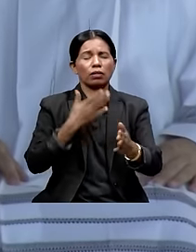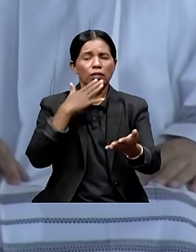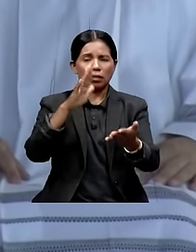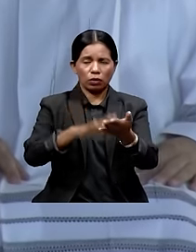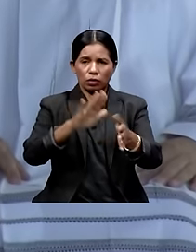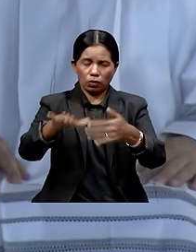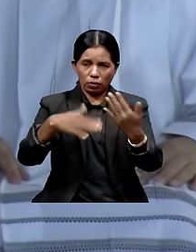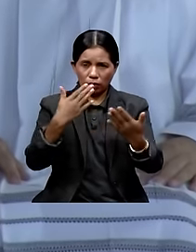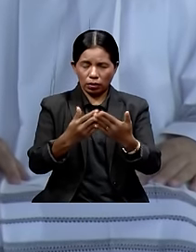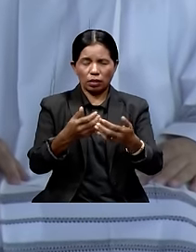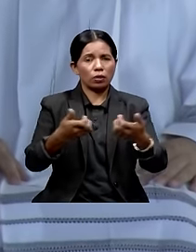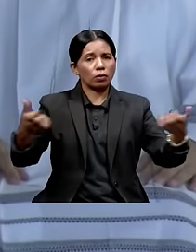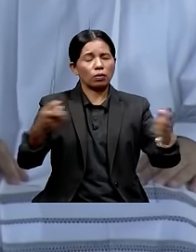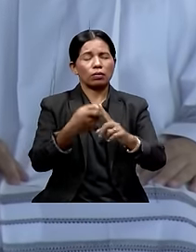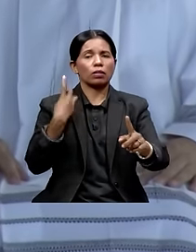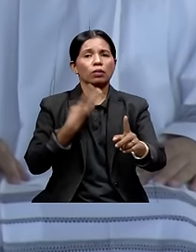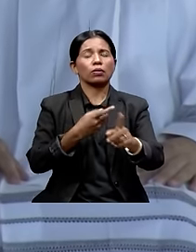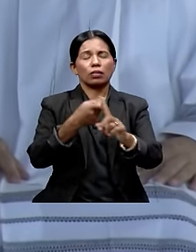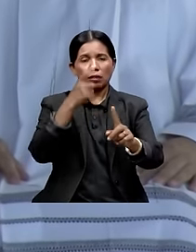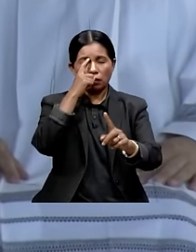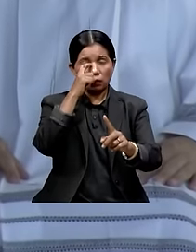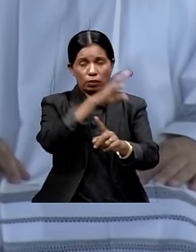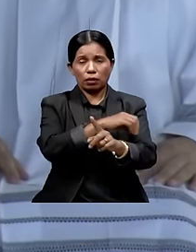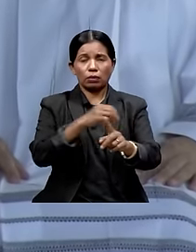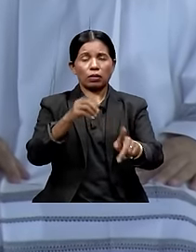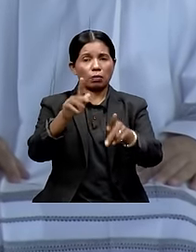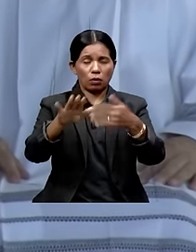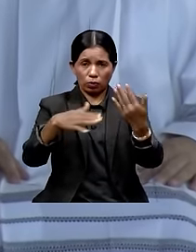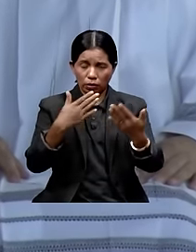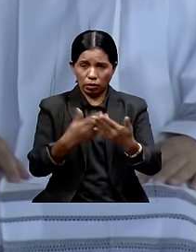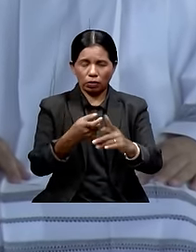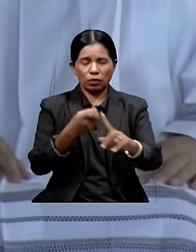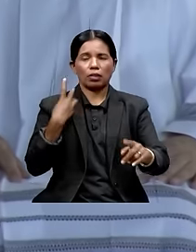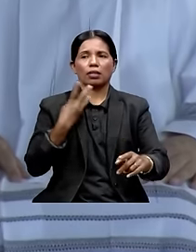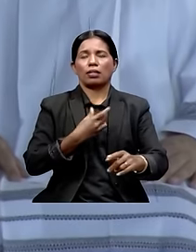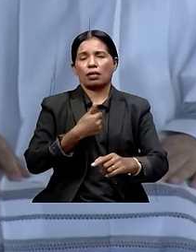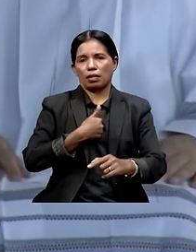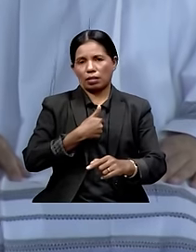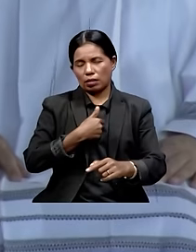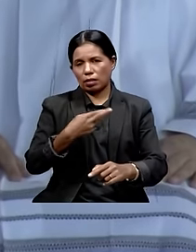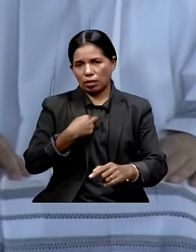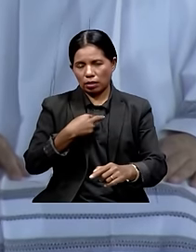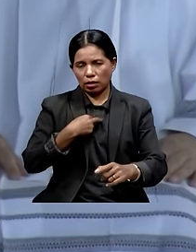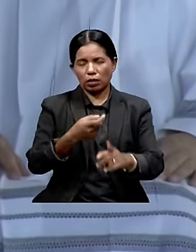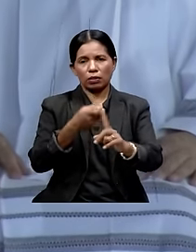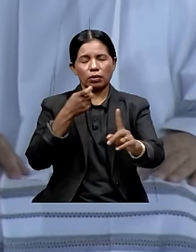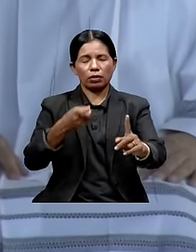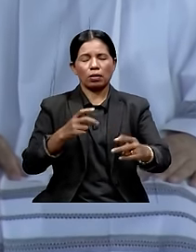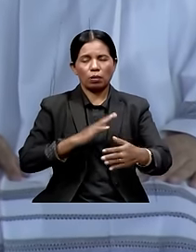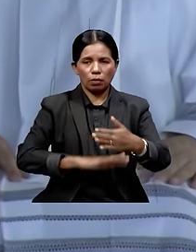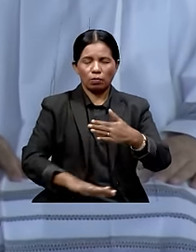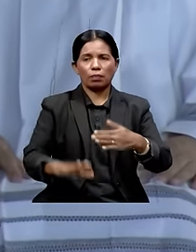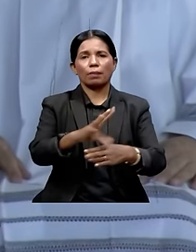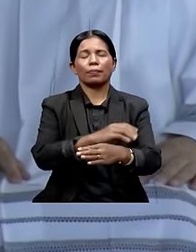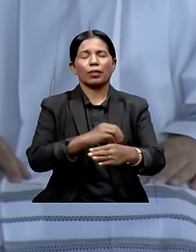sir nehotu, hadok ita husi maroma. Husi maung alin sira, husi itania anrasi. No husi alegria morisnian.